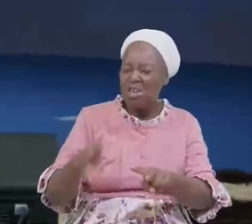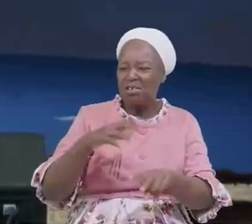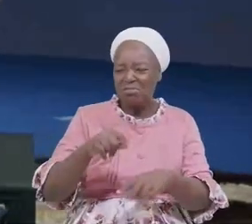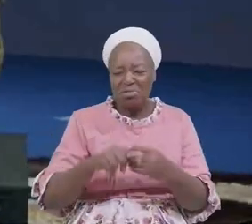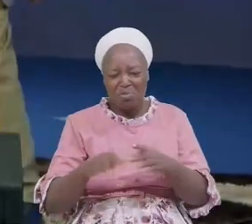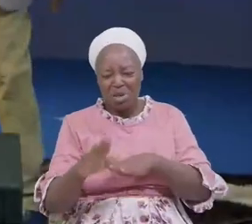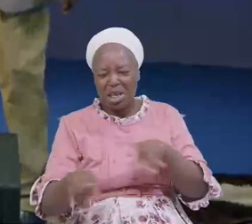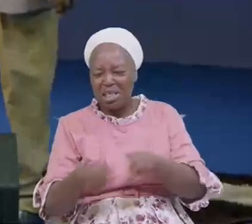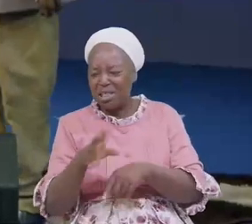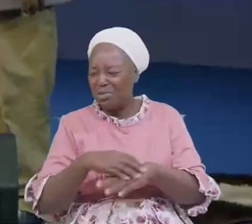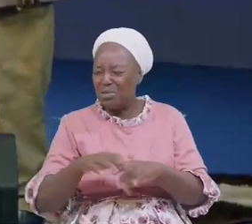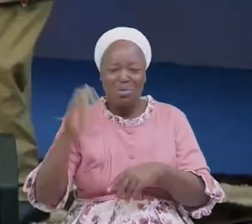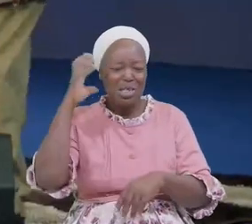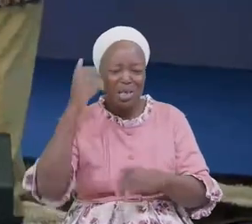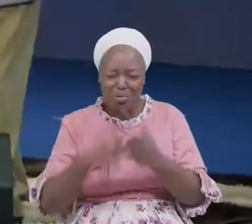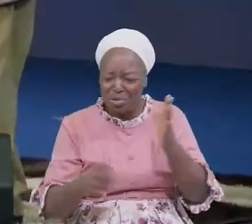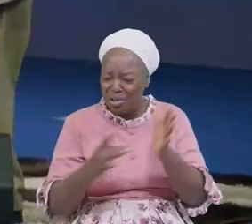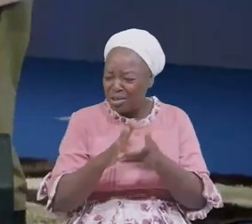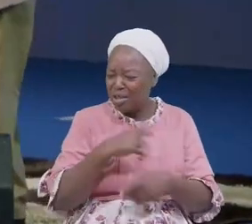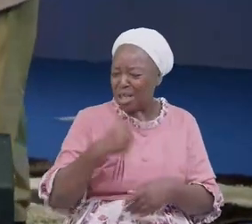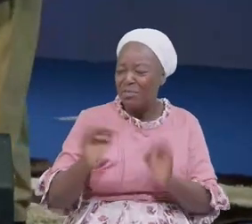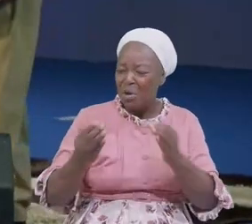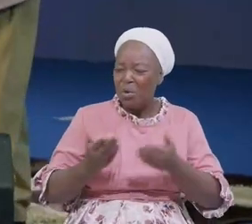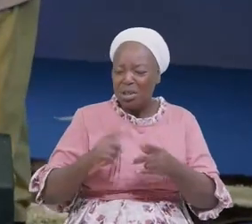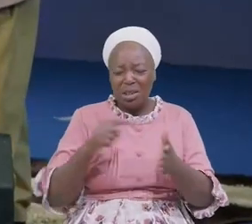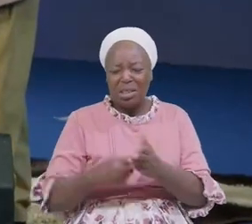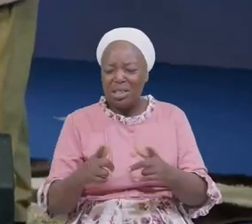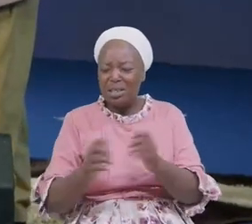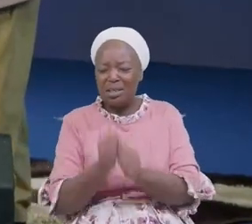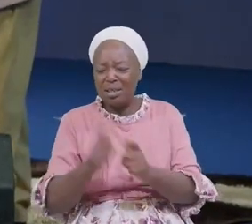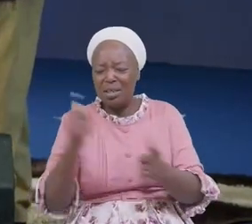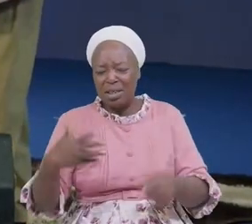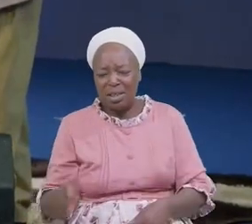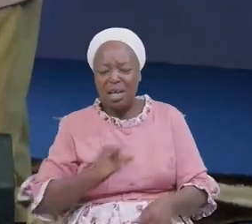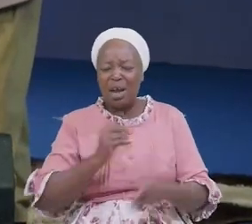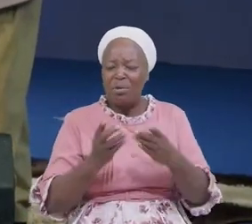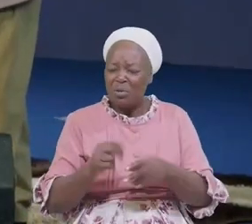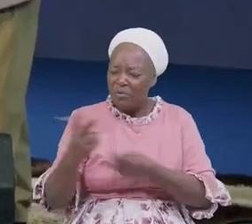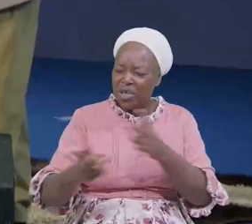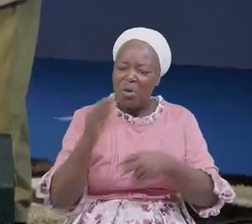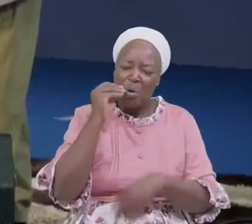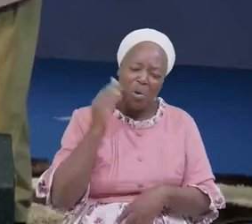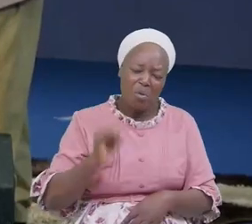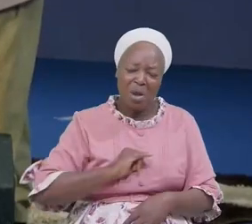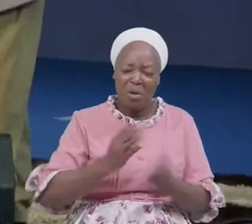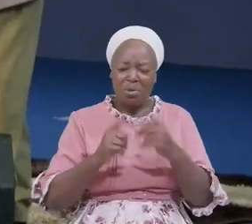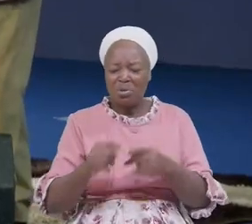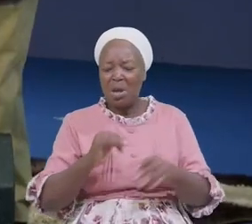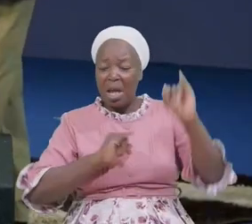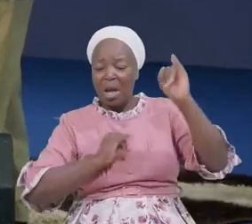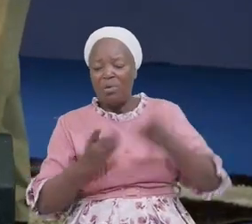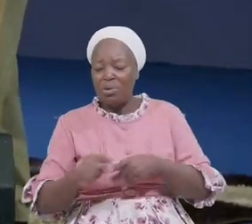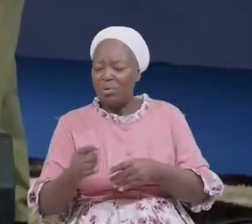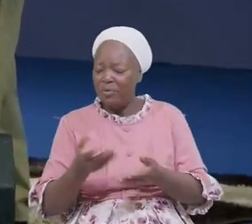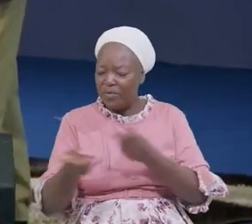savait pas marcher. Jésus dit, si tu veux cette grande chose, je veux visiter ta maison, je veux venir chez toi, je veux visiter